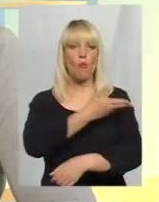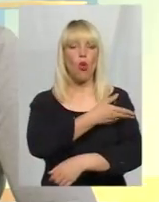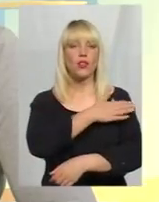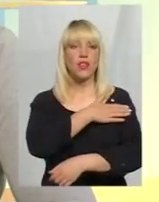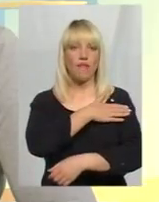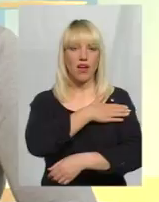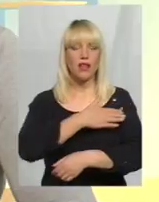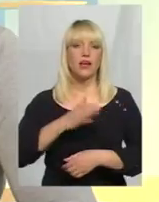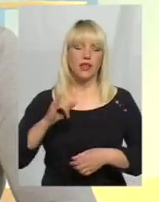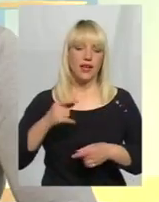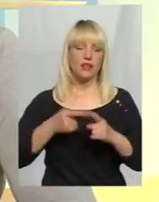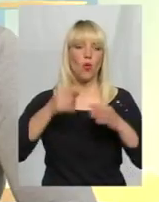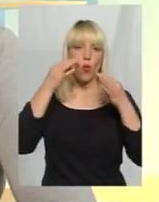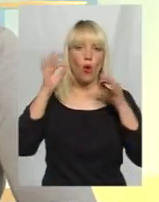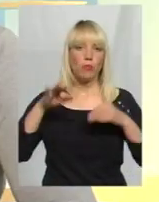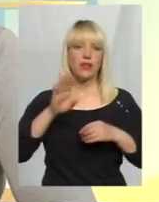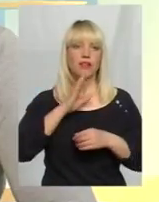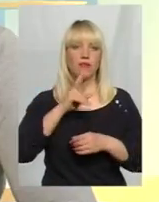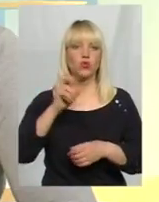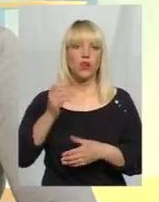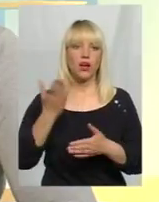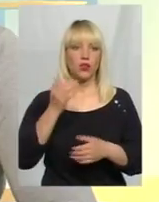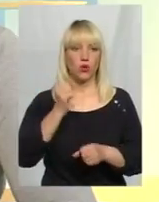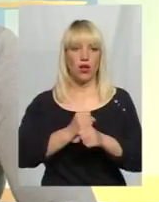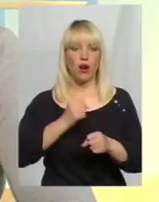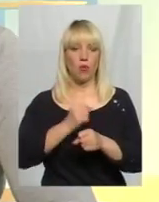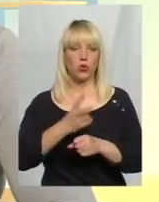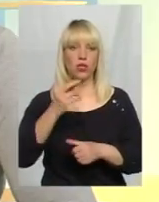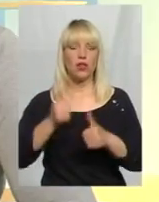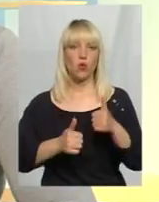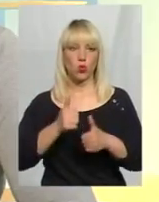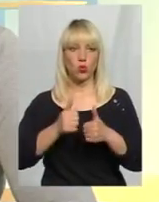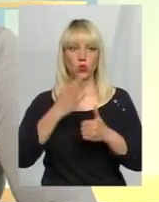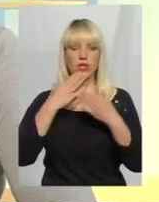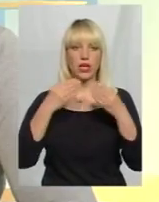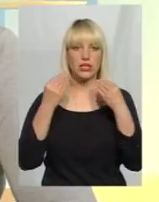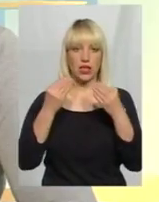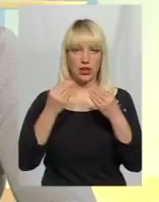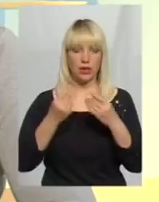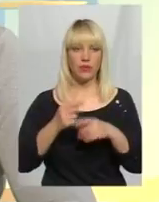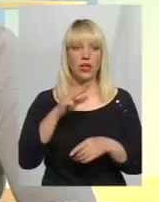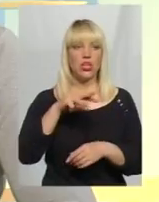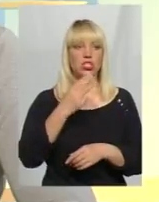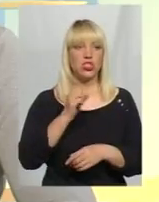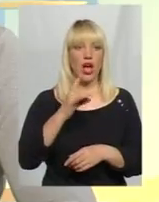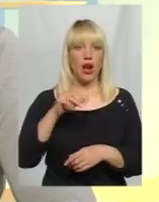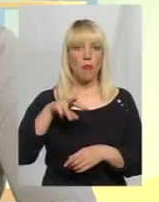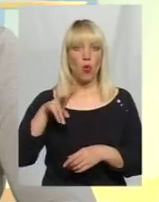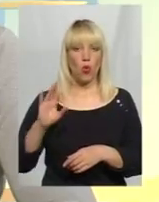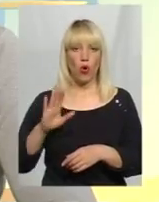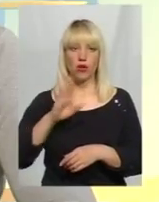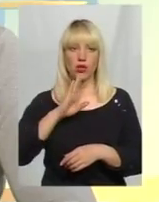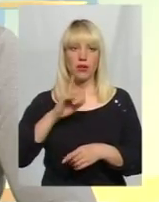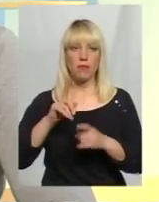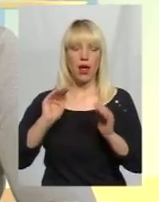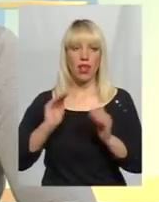опытная девушка, которая работала на конкурсах красоты. Анастасия Шарамко, она маленькая